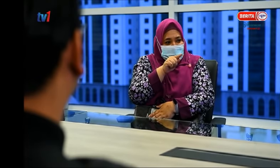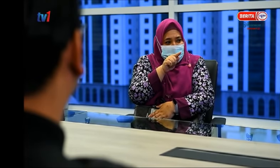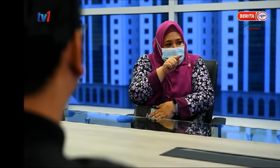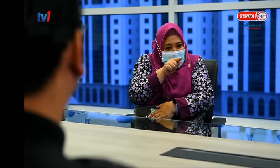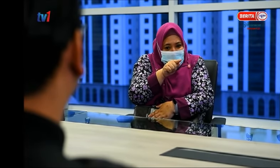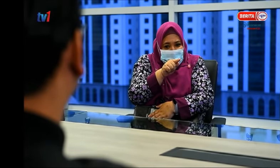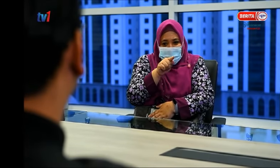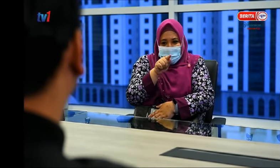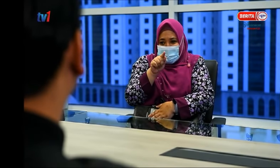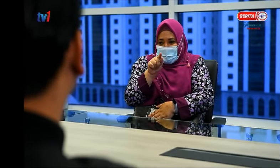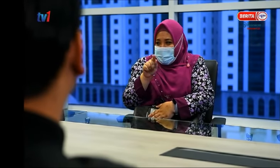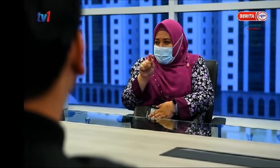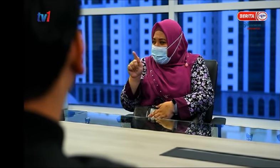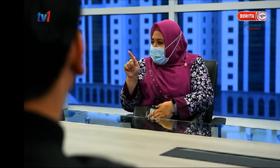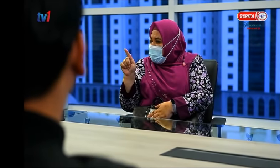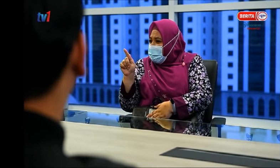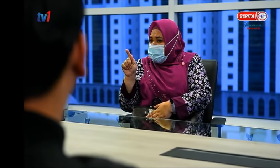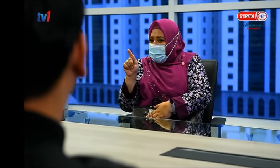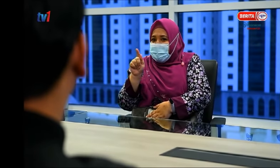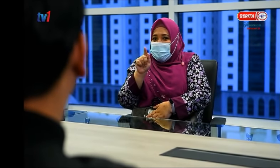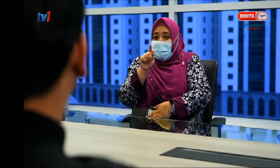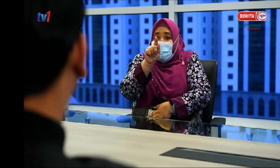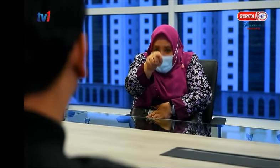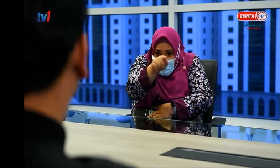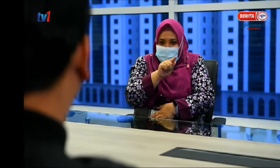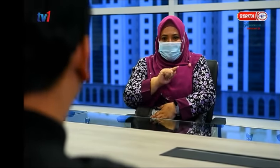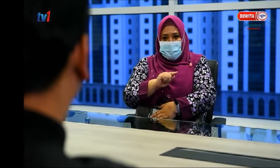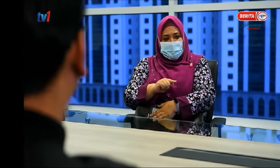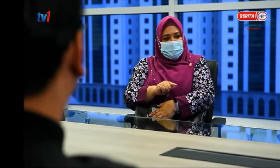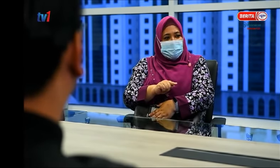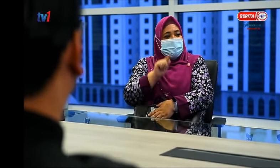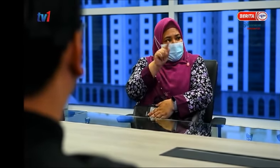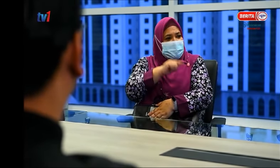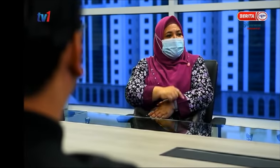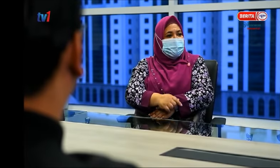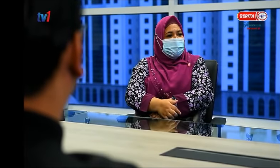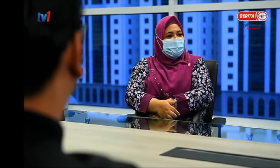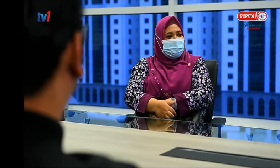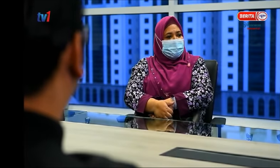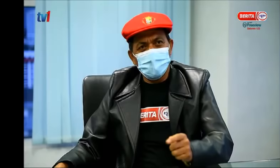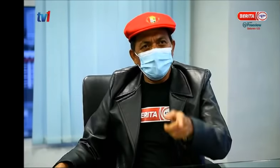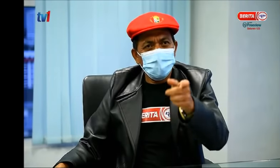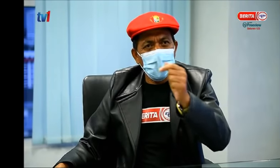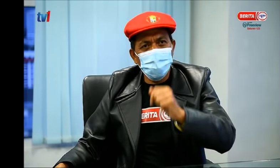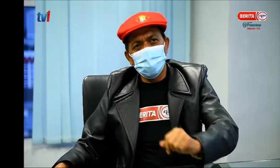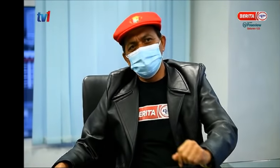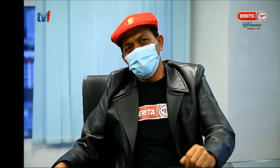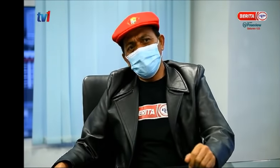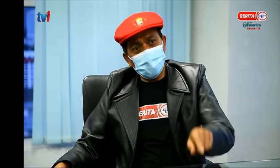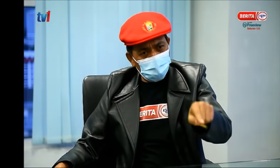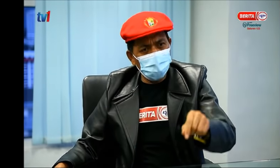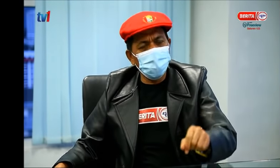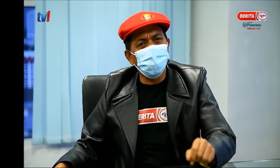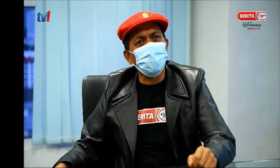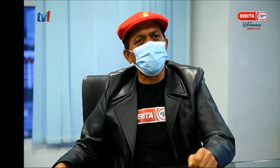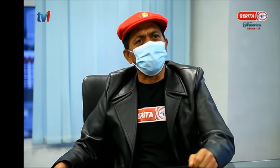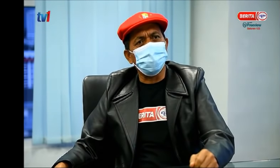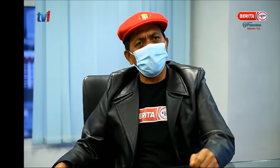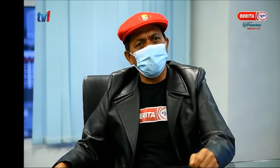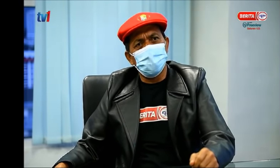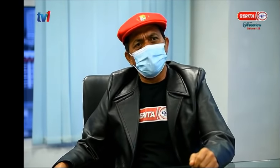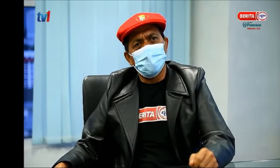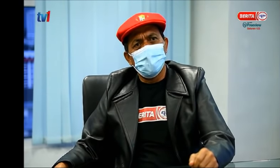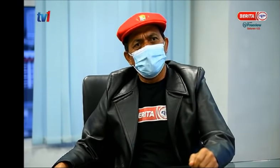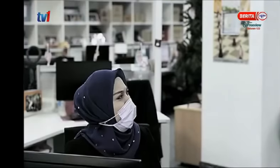tuan, bos, tuan-tuan, tuan tu pun mesti kena. Kamu ni hidup kita ni kena patuh